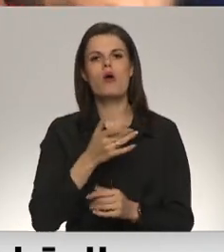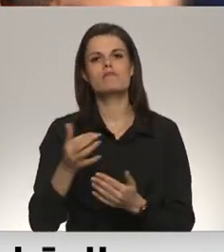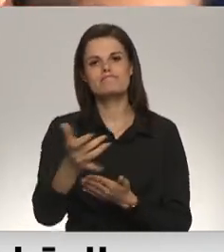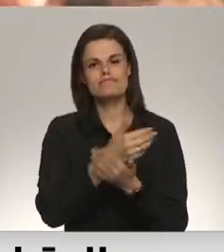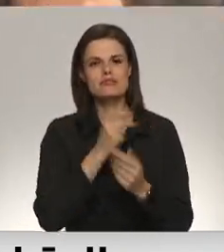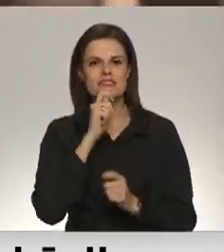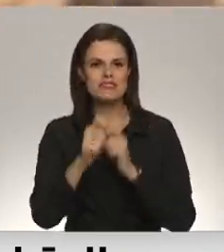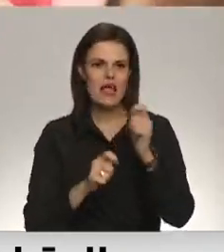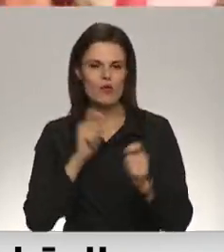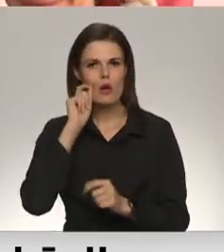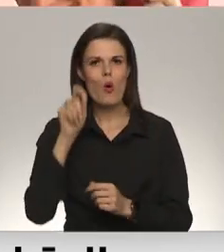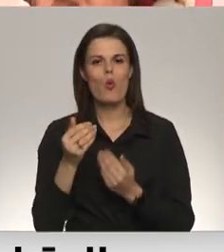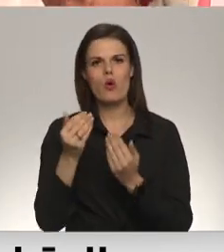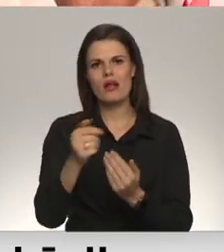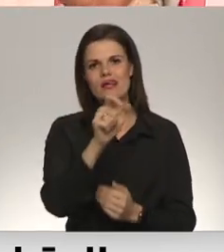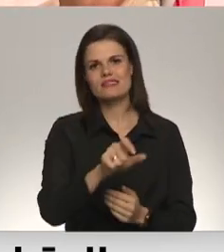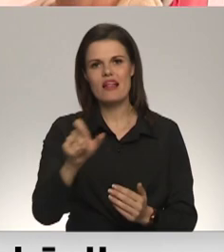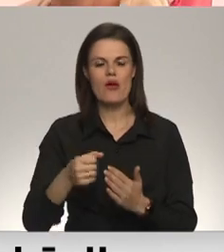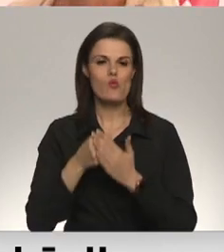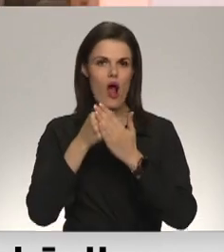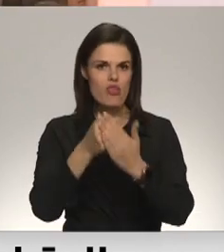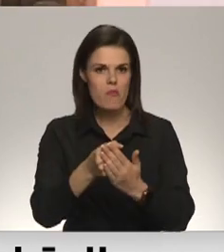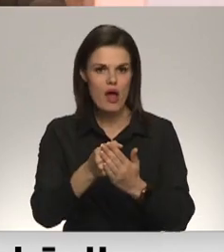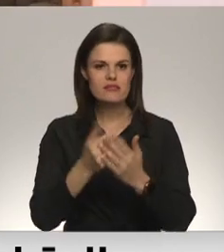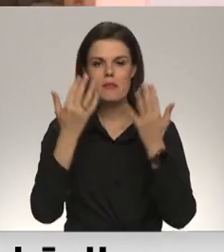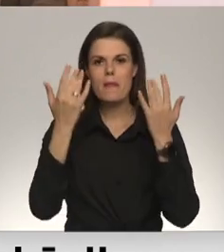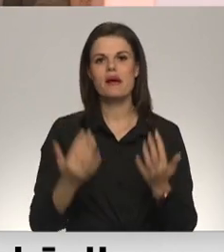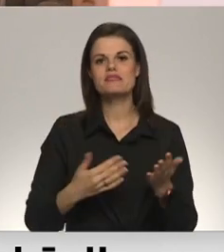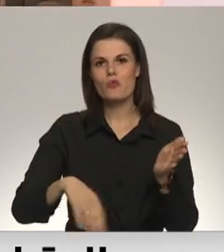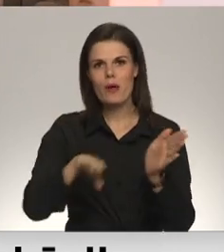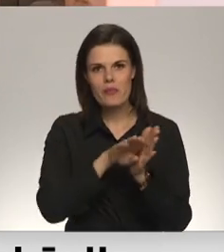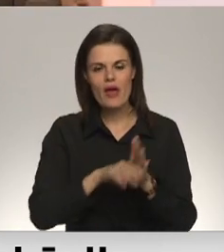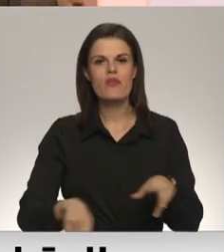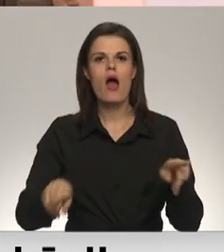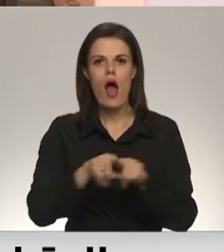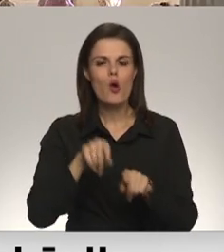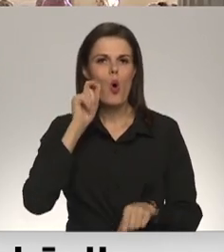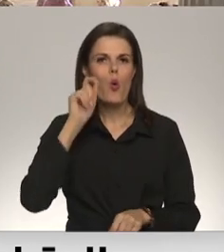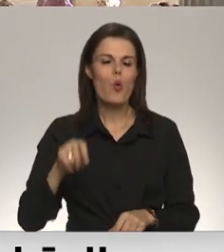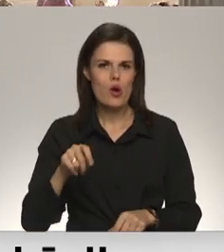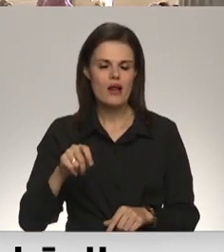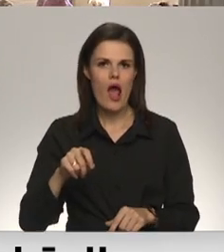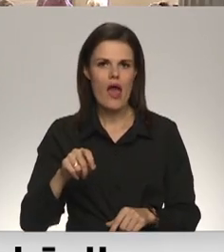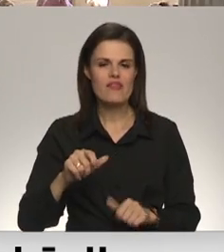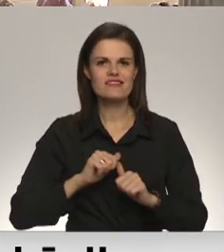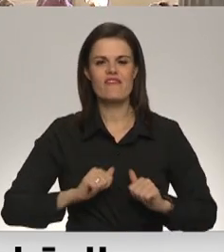vākti līdzekļi Ukrainas iedzīvotāju atbalstam. Pasākumos piedalījās arī Ukrainas vēstnieks Latvijā.